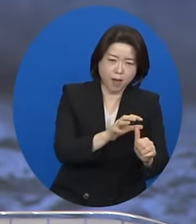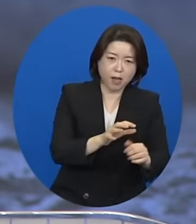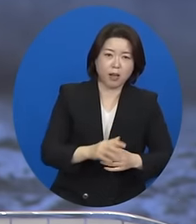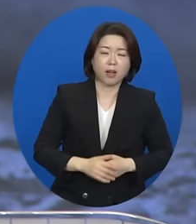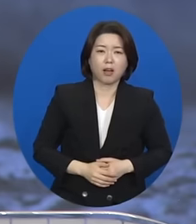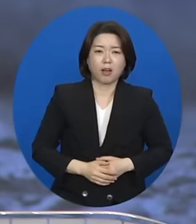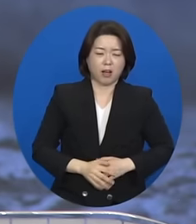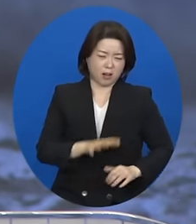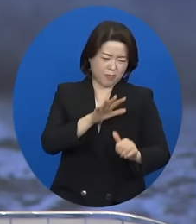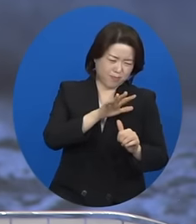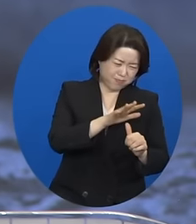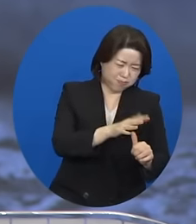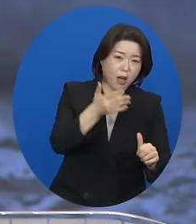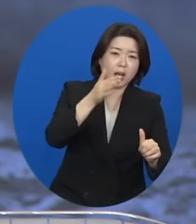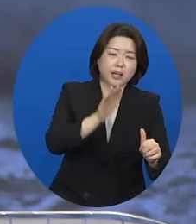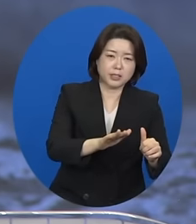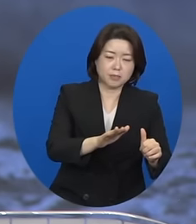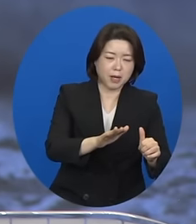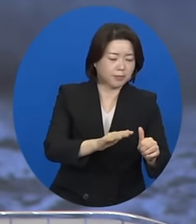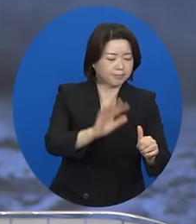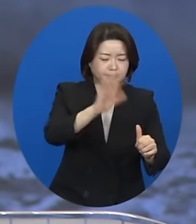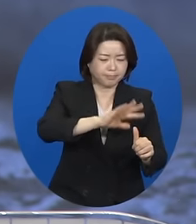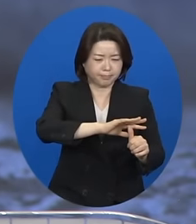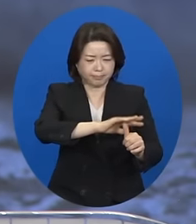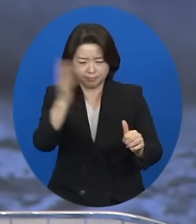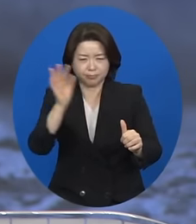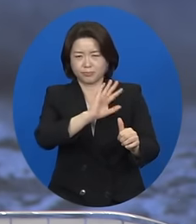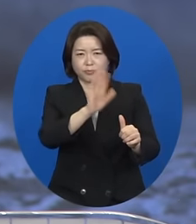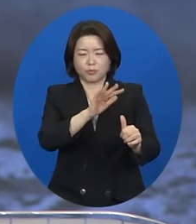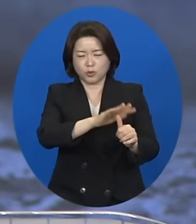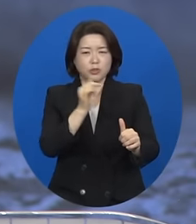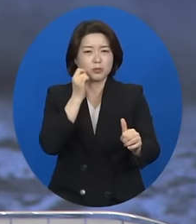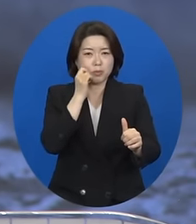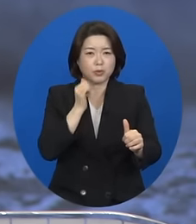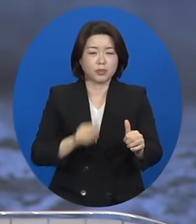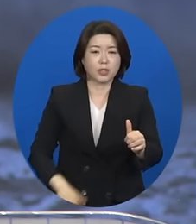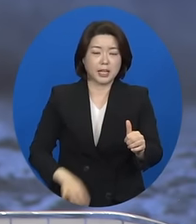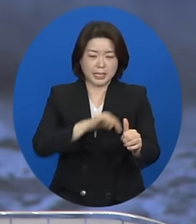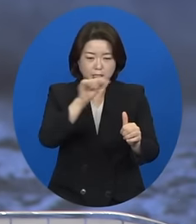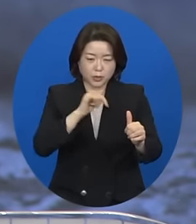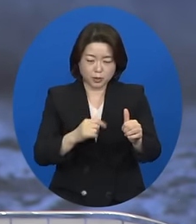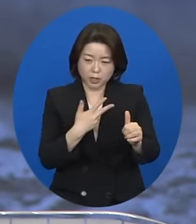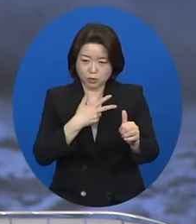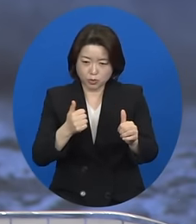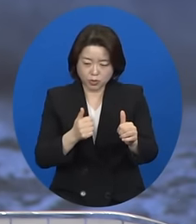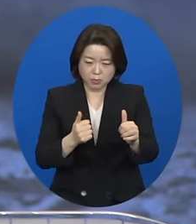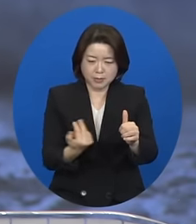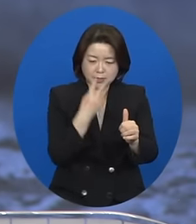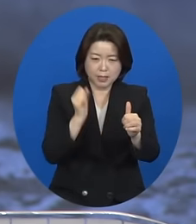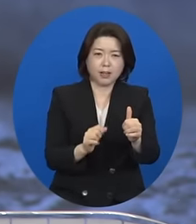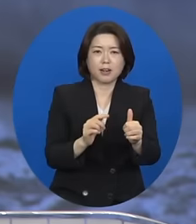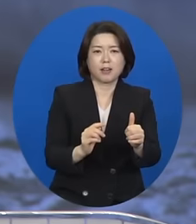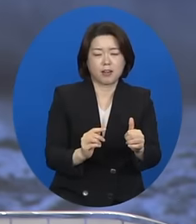가운데 진 누르려 하더라도 도무지 누를 수가 없는 것입니다 그 안에 주님이 살아계시기